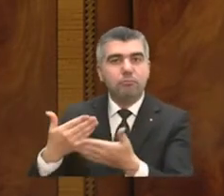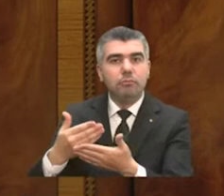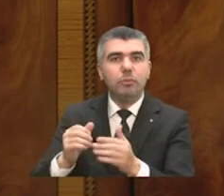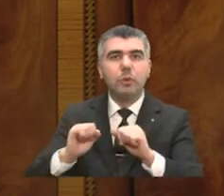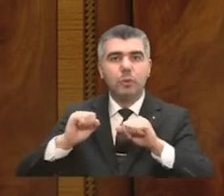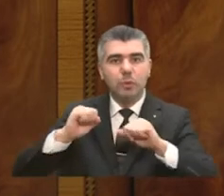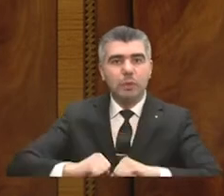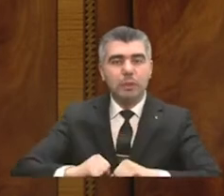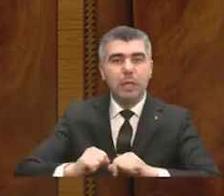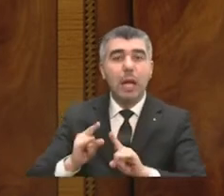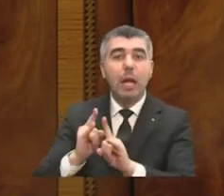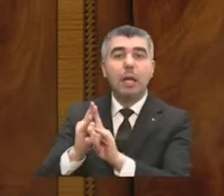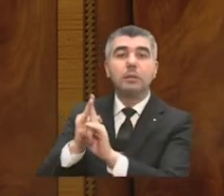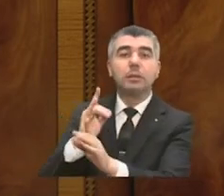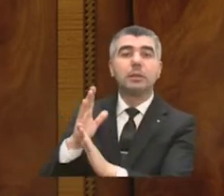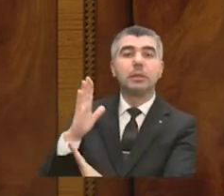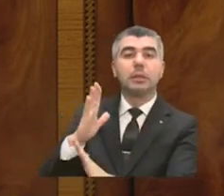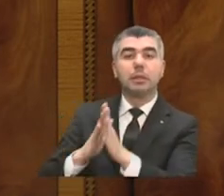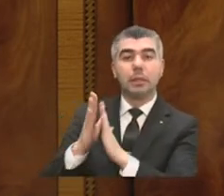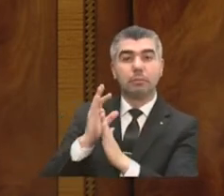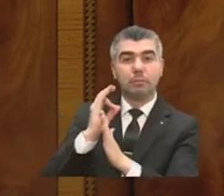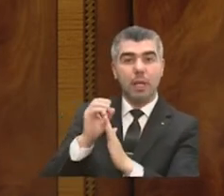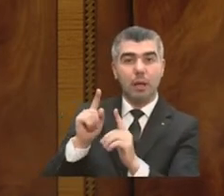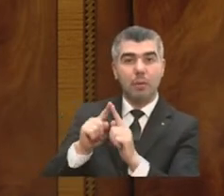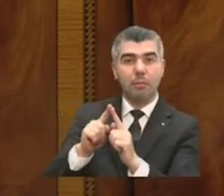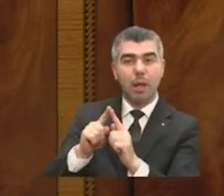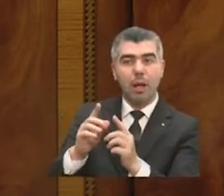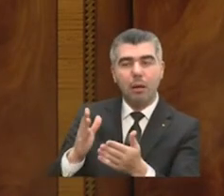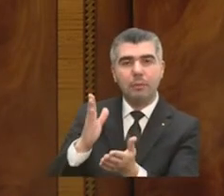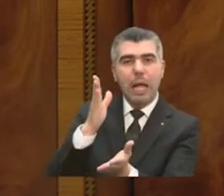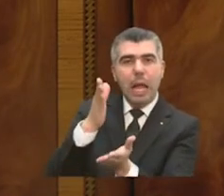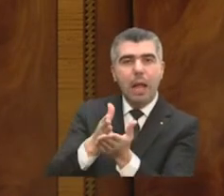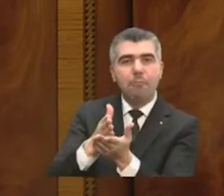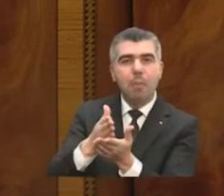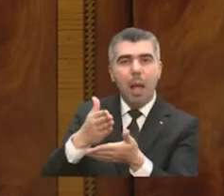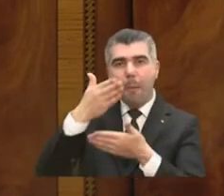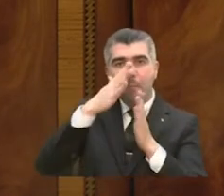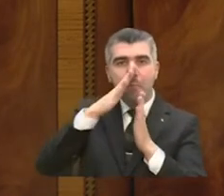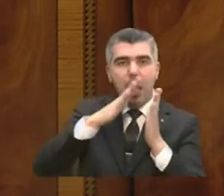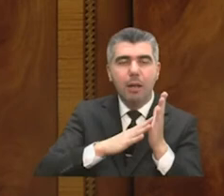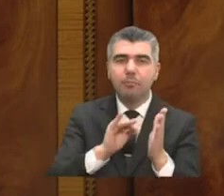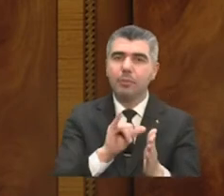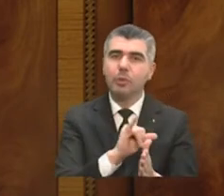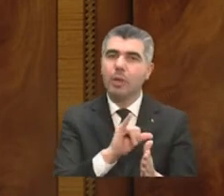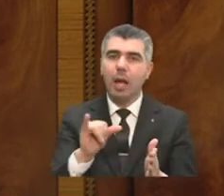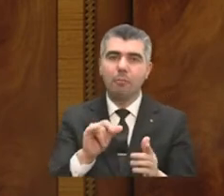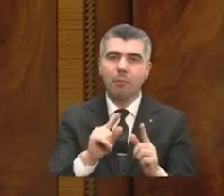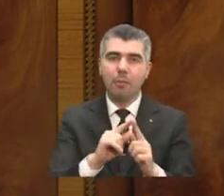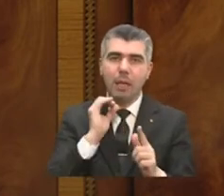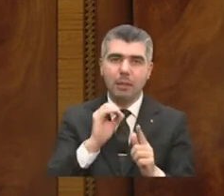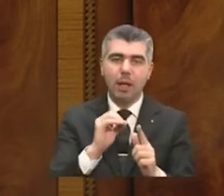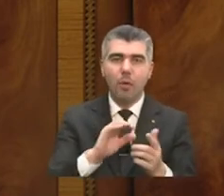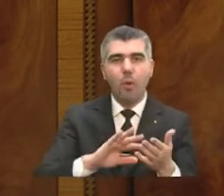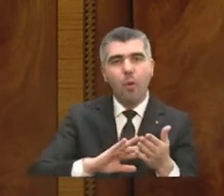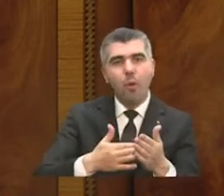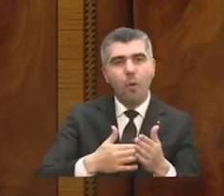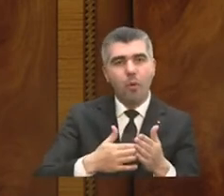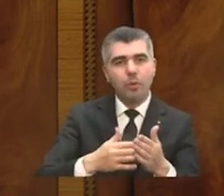sa profondeur africaine et peut-être a créé par ça